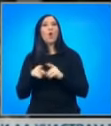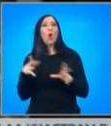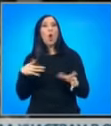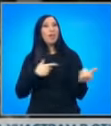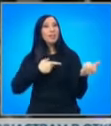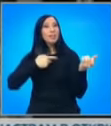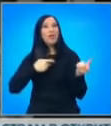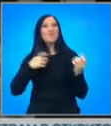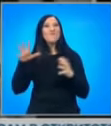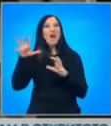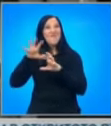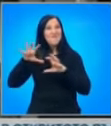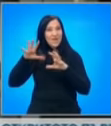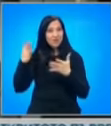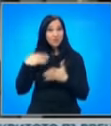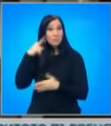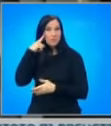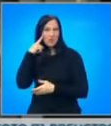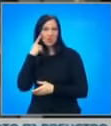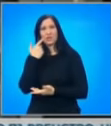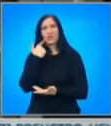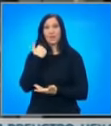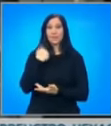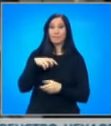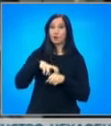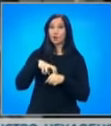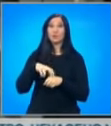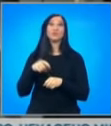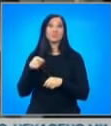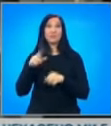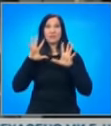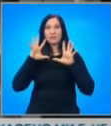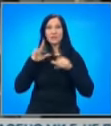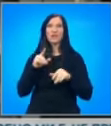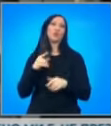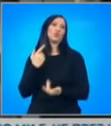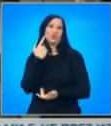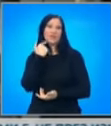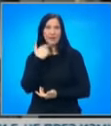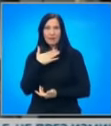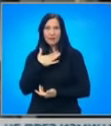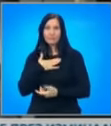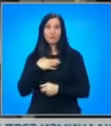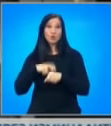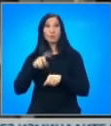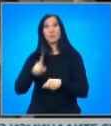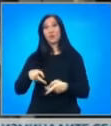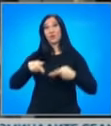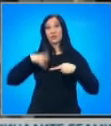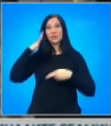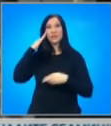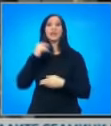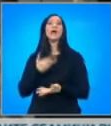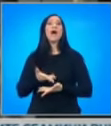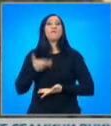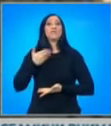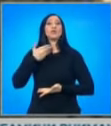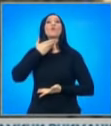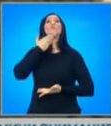мислят, че са унижили Джокович с това 10-дневно малтретиране, но унижиха себе си, а Джокович може да се върне в страната си с високо вдигната